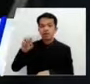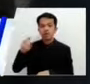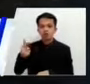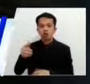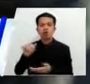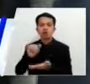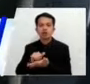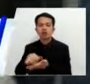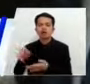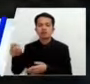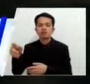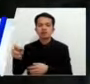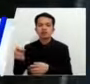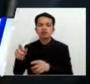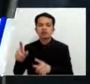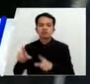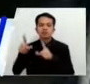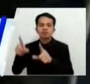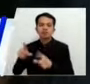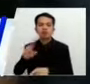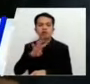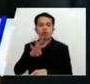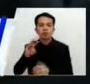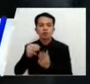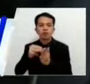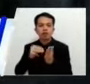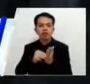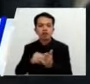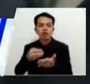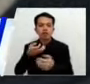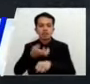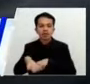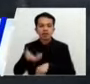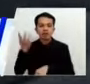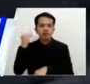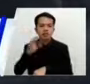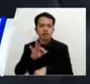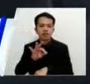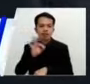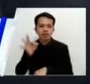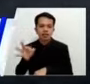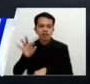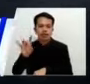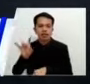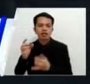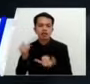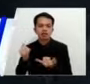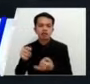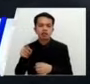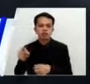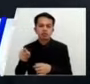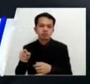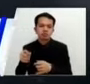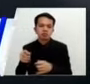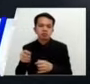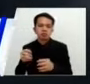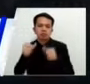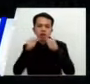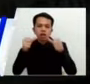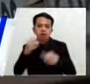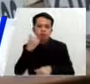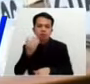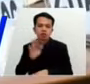kaugnay ng 24 million peso textbook scam noong 1998 at pinadeklarang patay na sa Sandigad Bayan ng kanyang